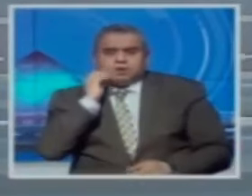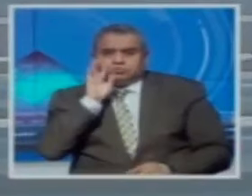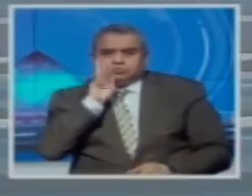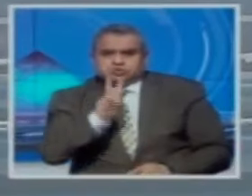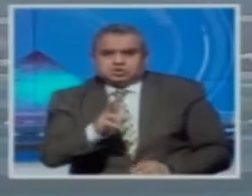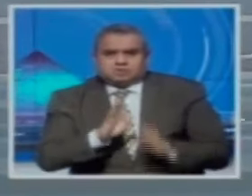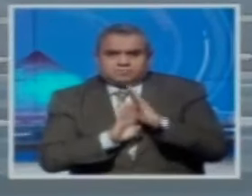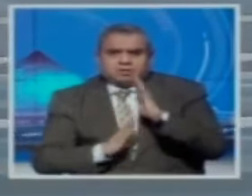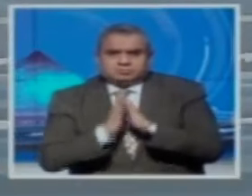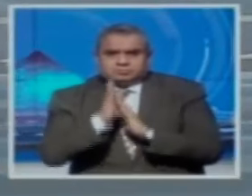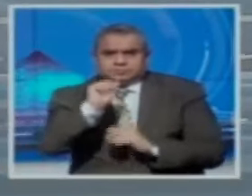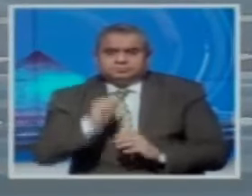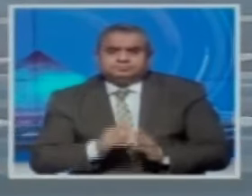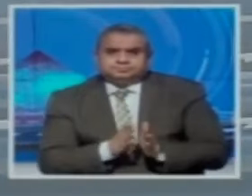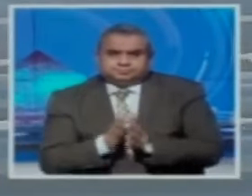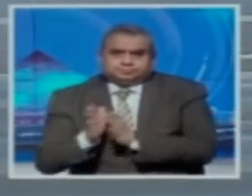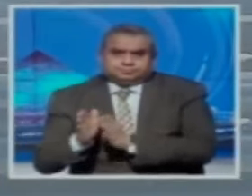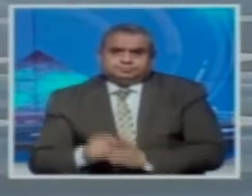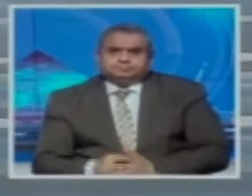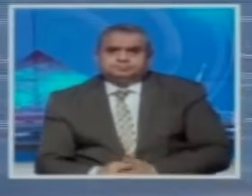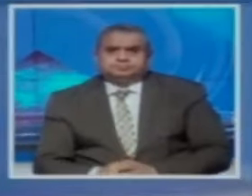العالم.